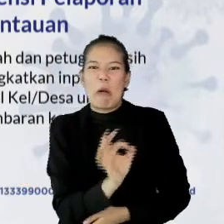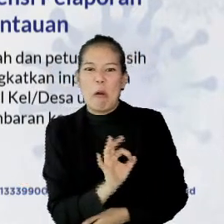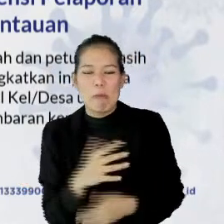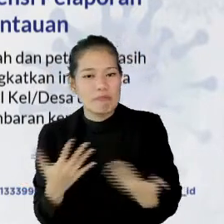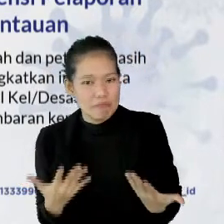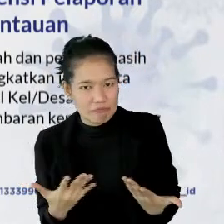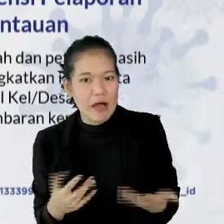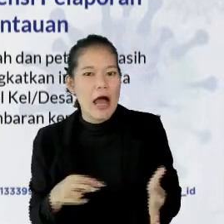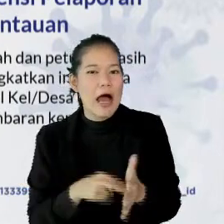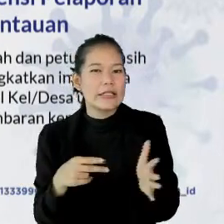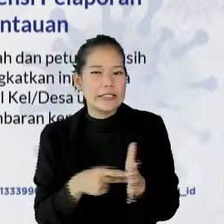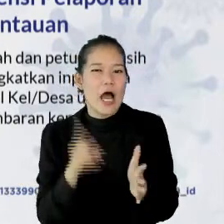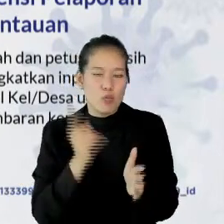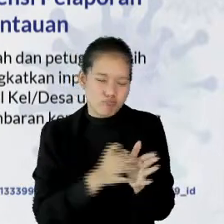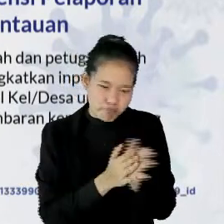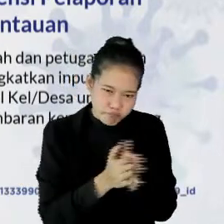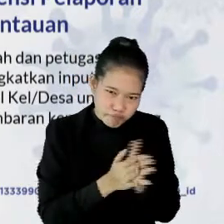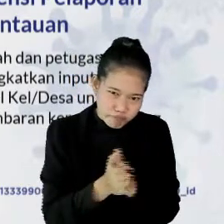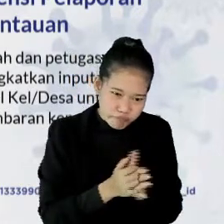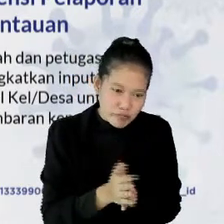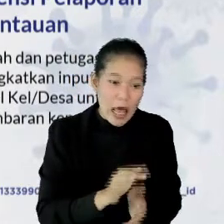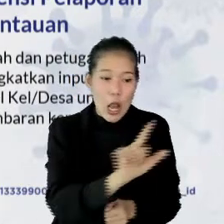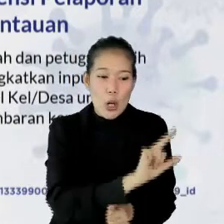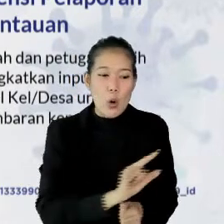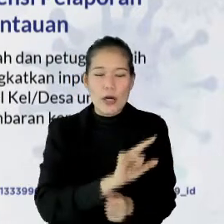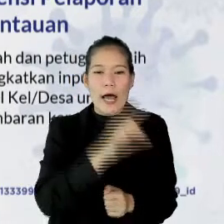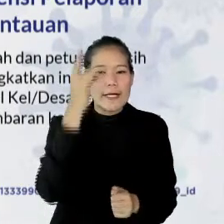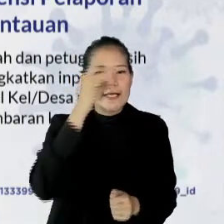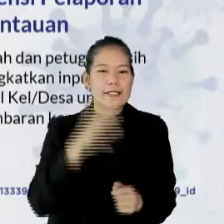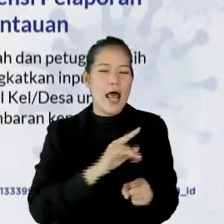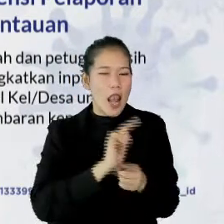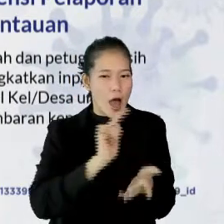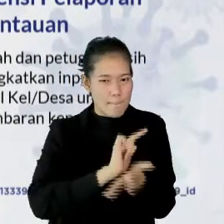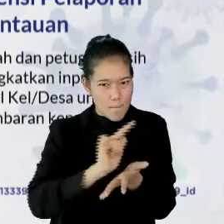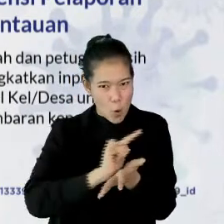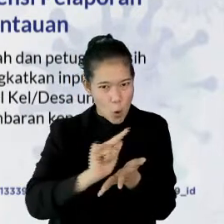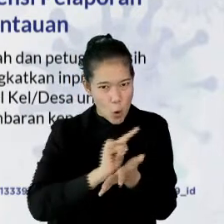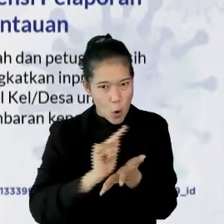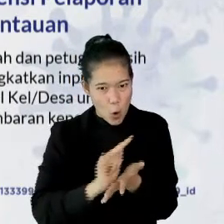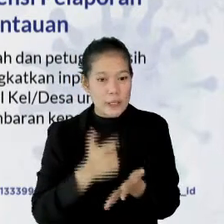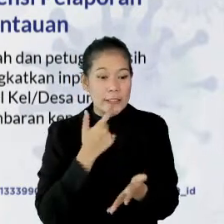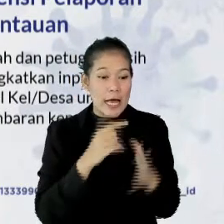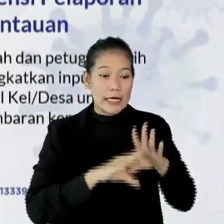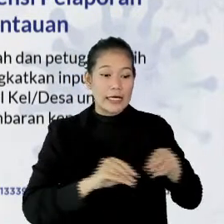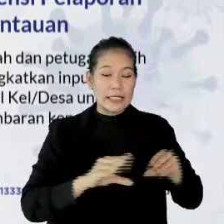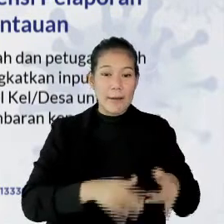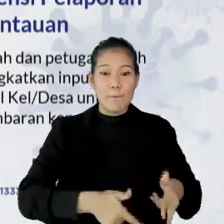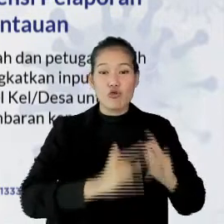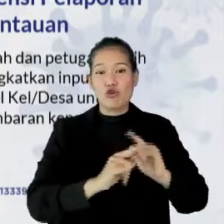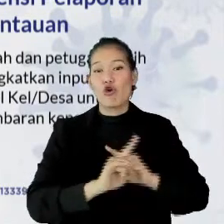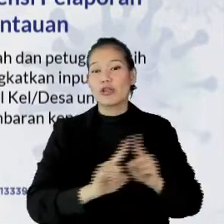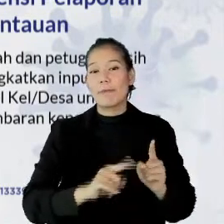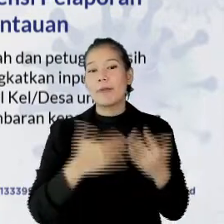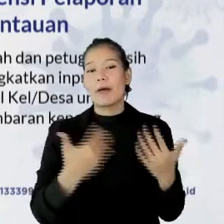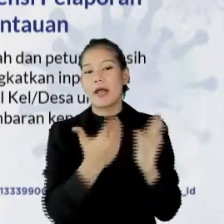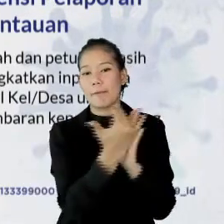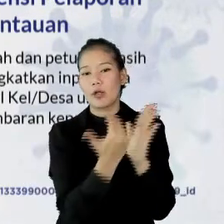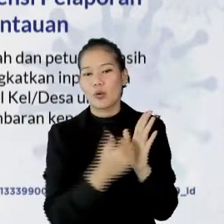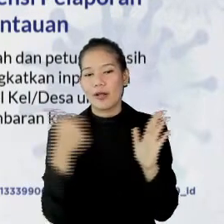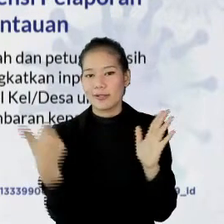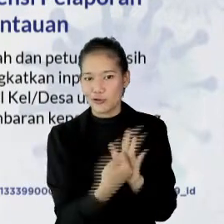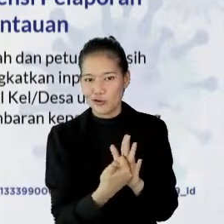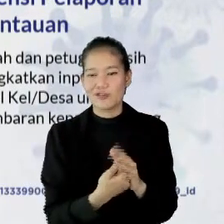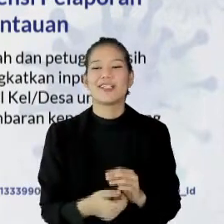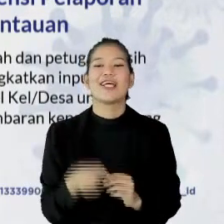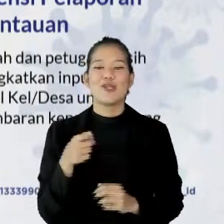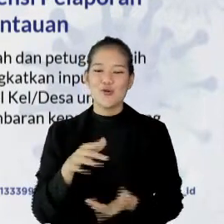gitu ya. Jadi memang harus kita dorong agar setiap kelurahan dan desa juga melaporkan tidak hanya kinerja posko tapi juga monitoring kepatuhan protokol kesehatannya.